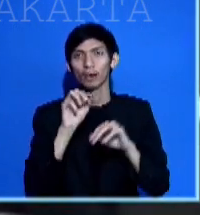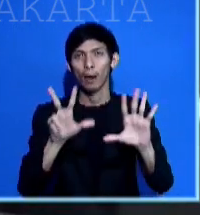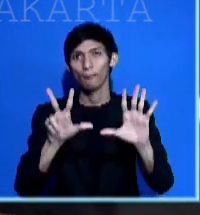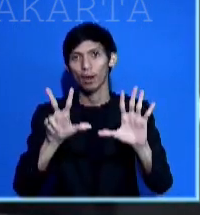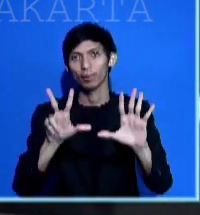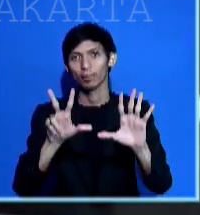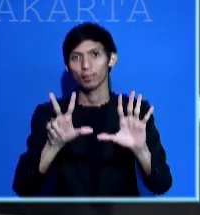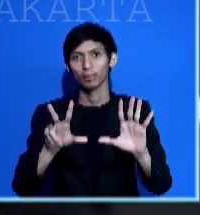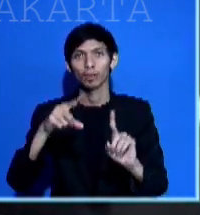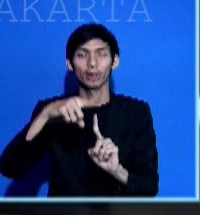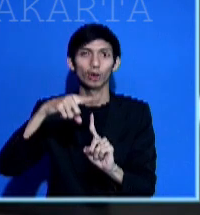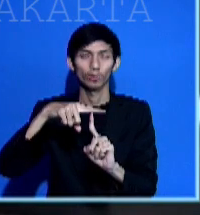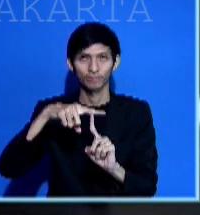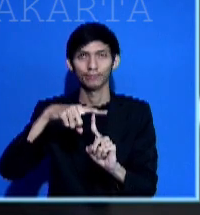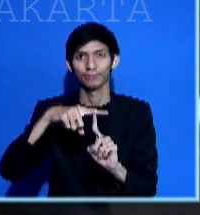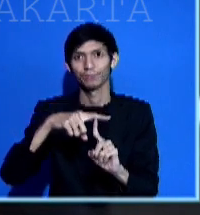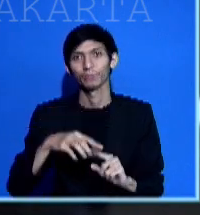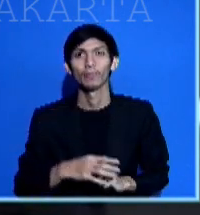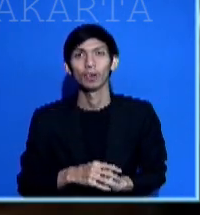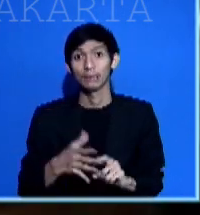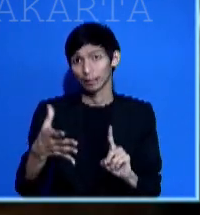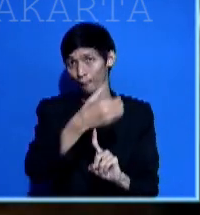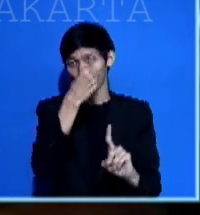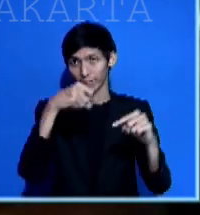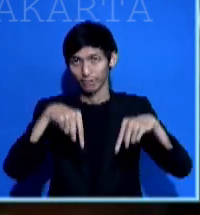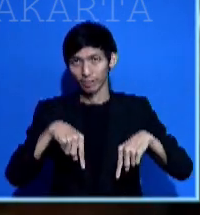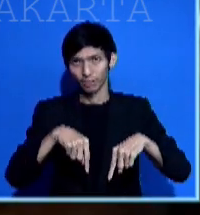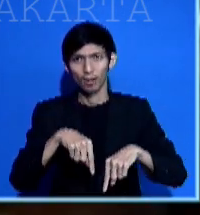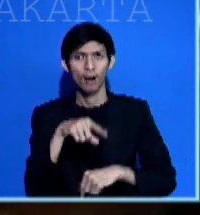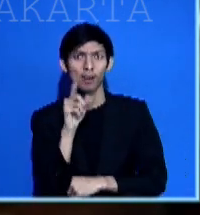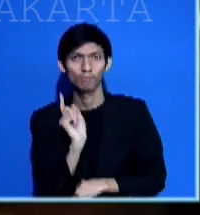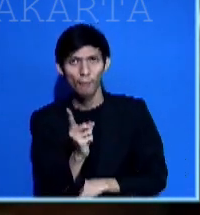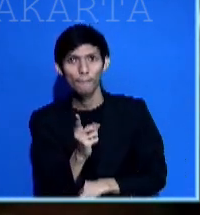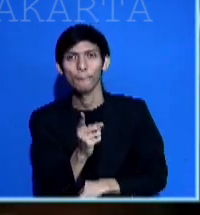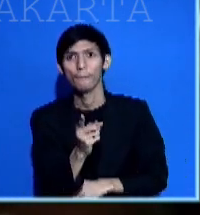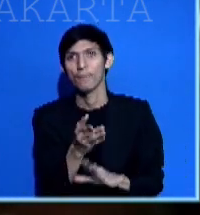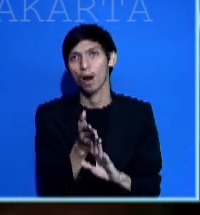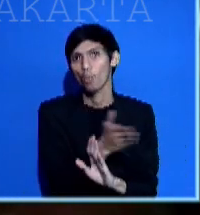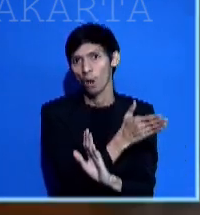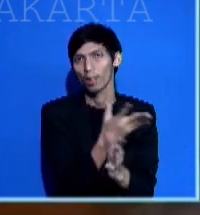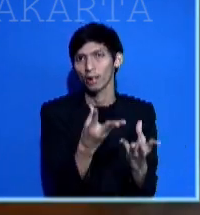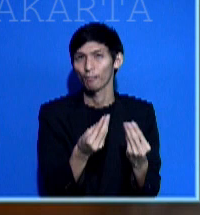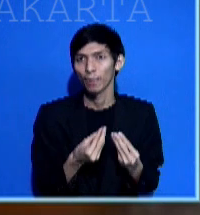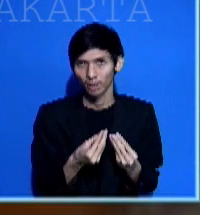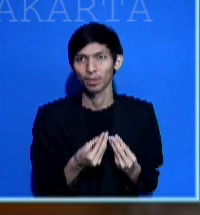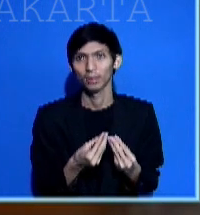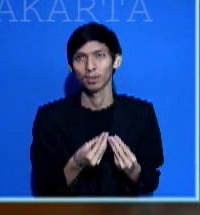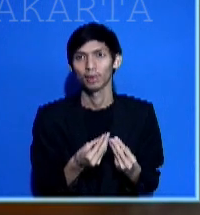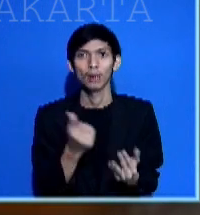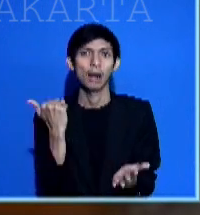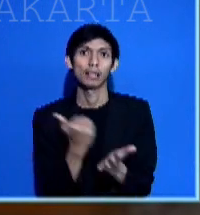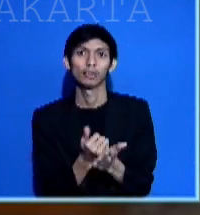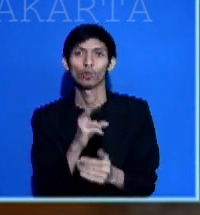triliun capaian yang telah terealisasi tersebut ditopang dari capaian Pendapatan asli daerah pad tahun 2023 sebesar